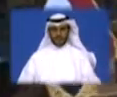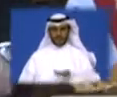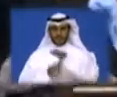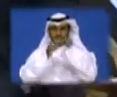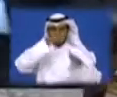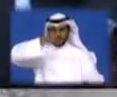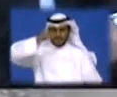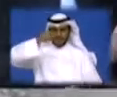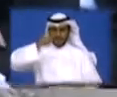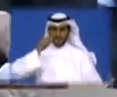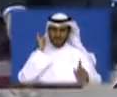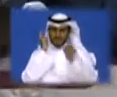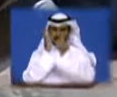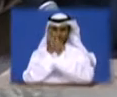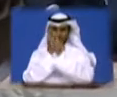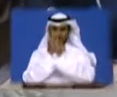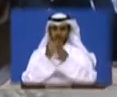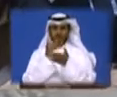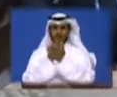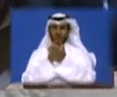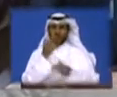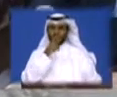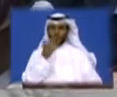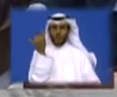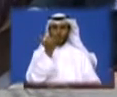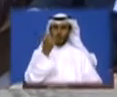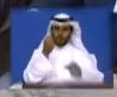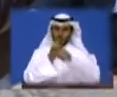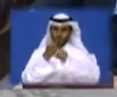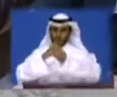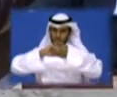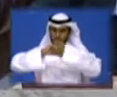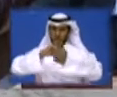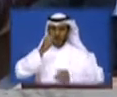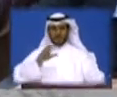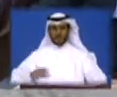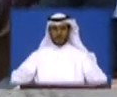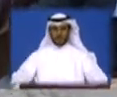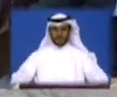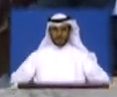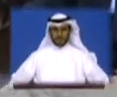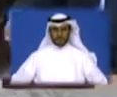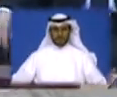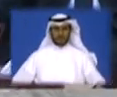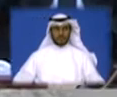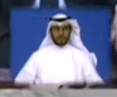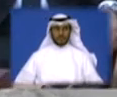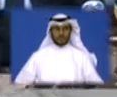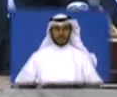الأمة خلال لقائه الجعفري يؤكد على أهمية توحيد الجهود لمواجهة الإرهاب.